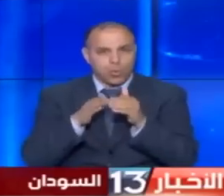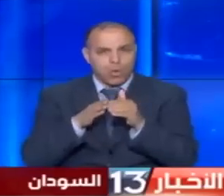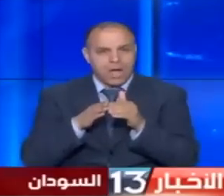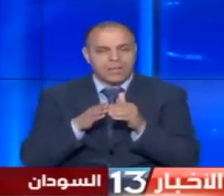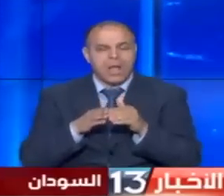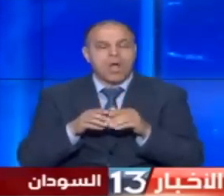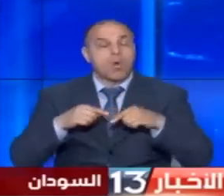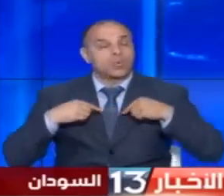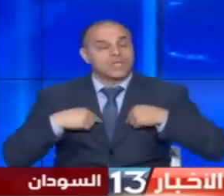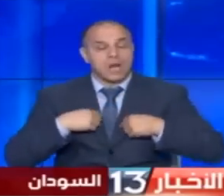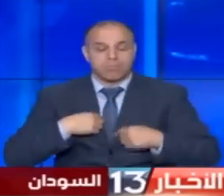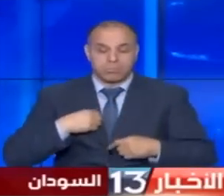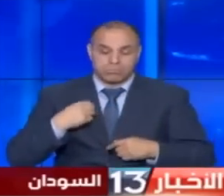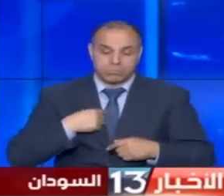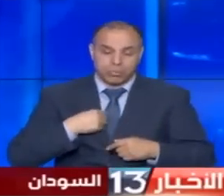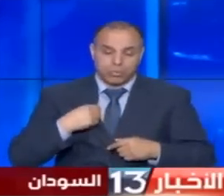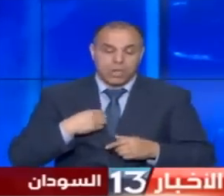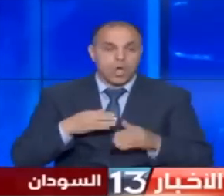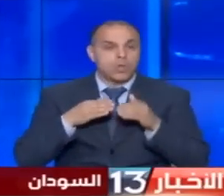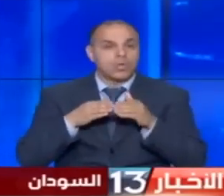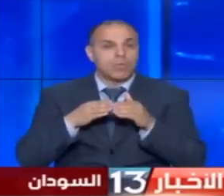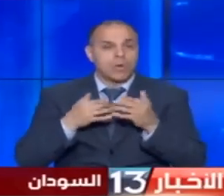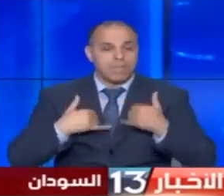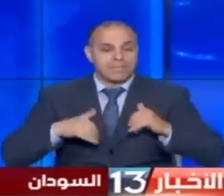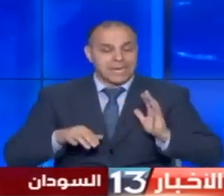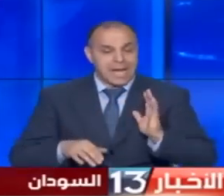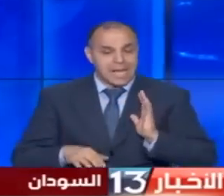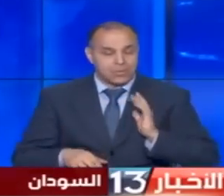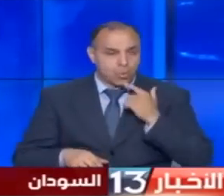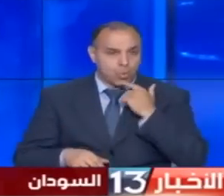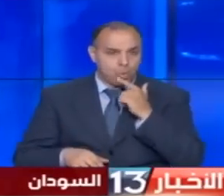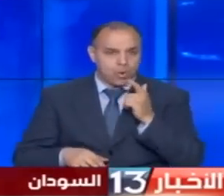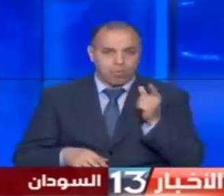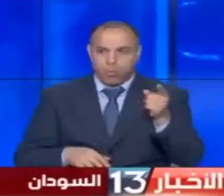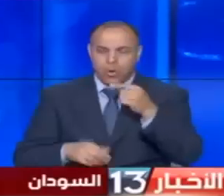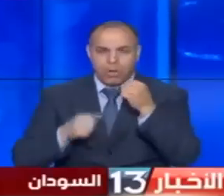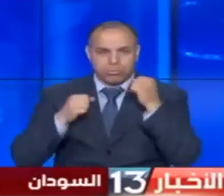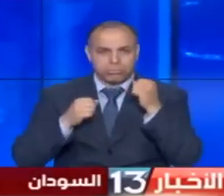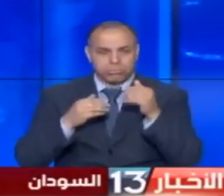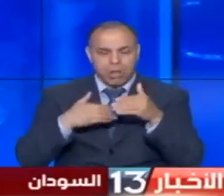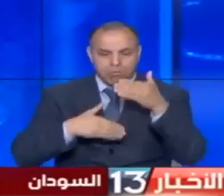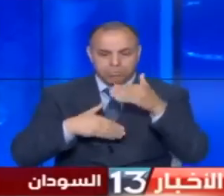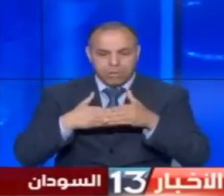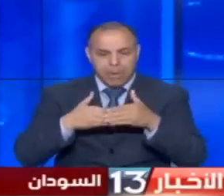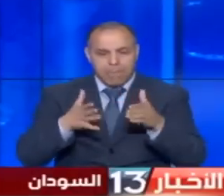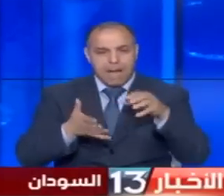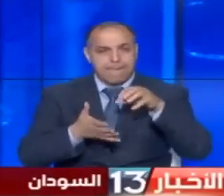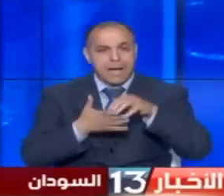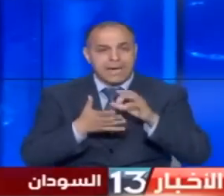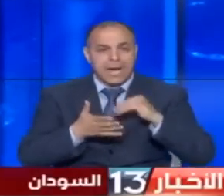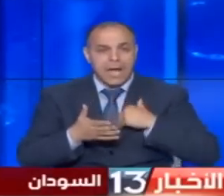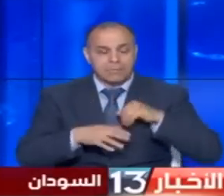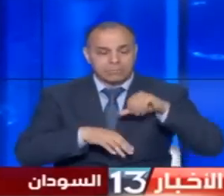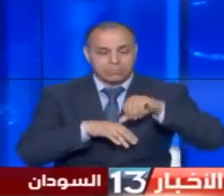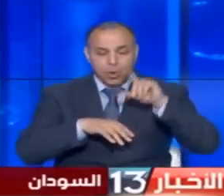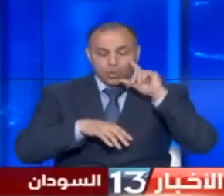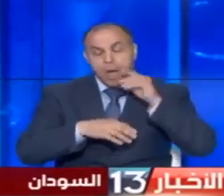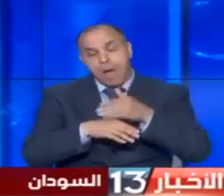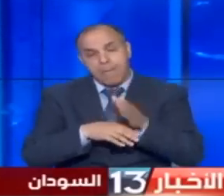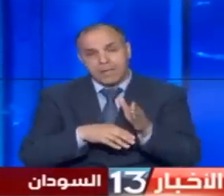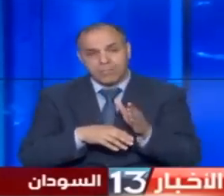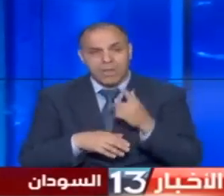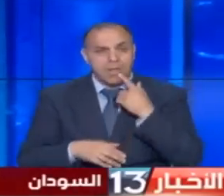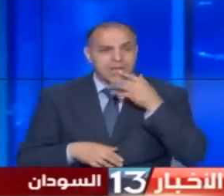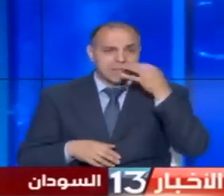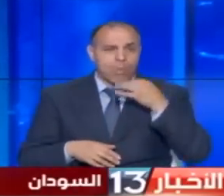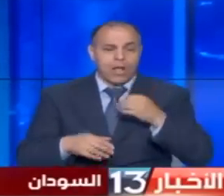مدني ففي الوقت الذي طالب فيه المجلس العسكري المتظاهرين برفع الحواجز انما مقر الجيش في العاصمه الخرطوم توعد